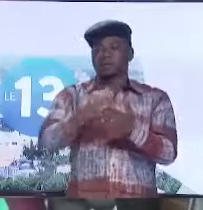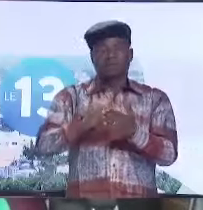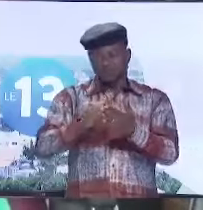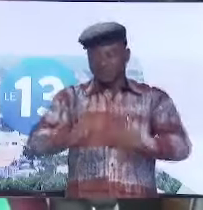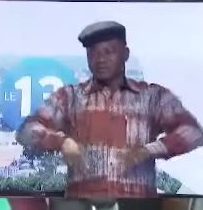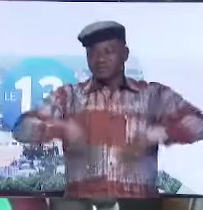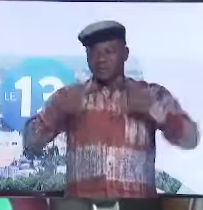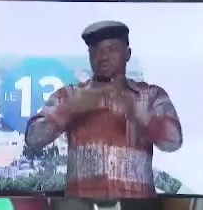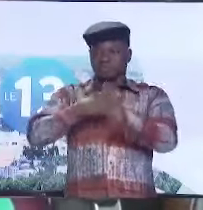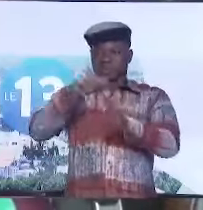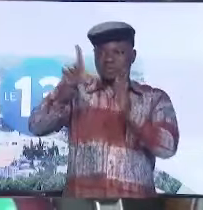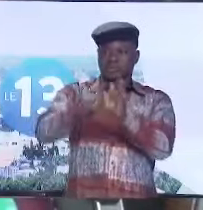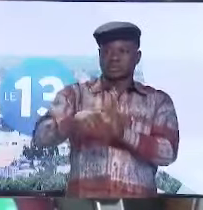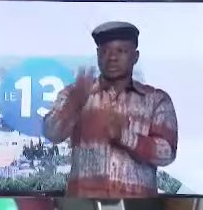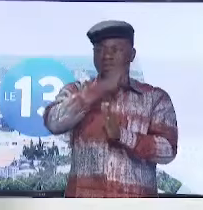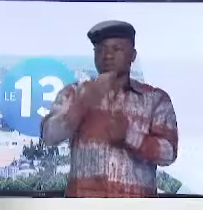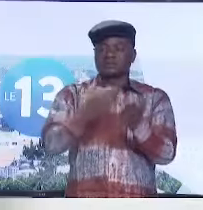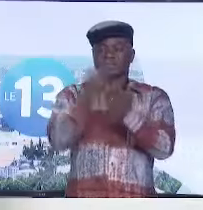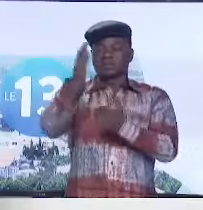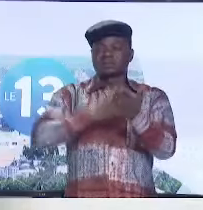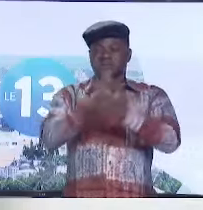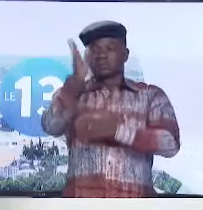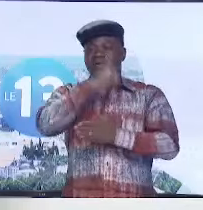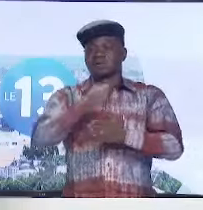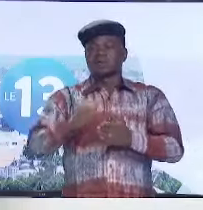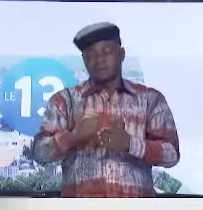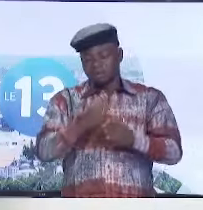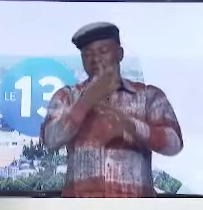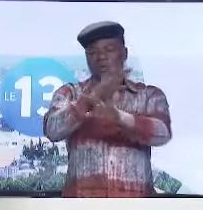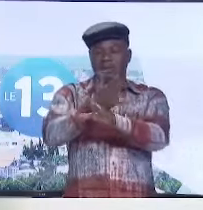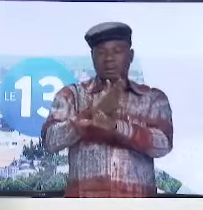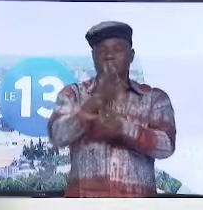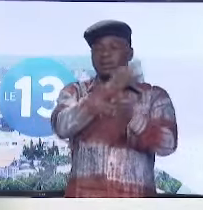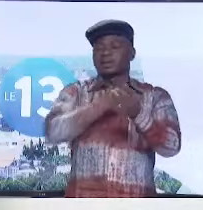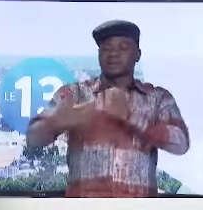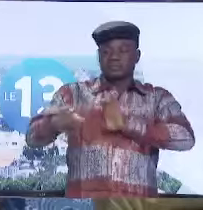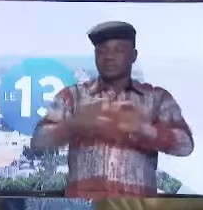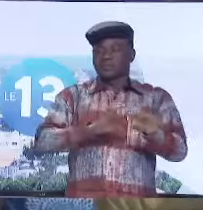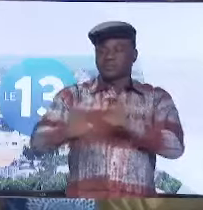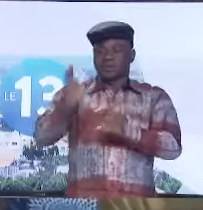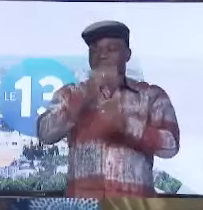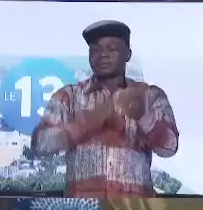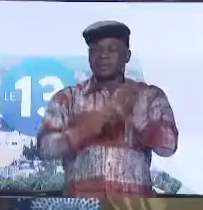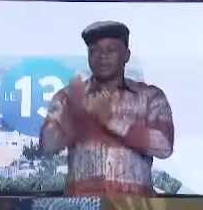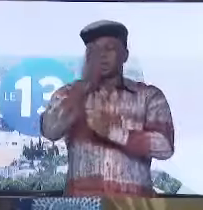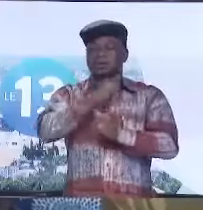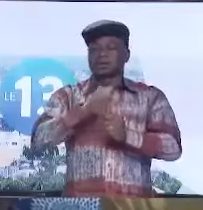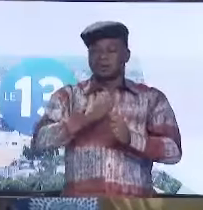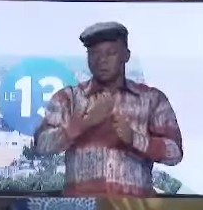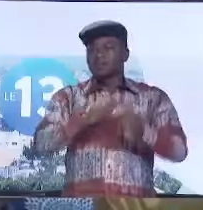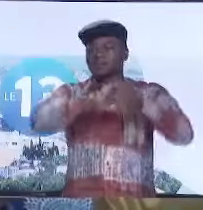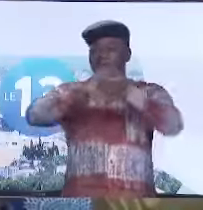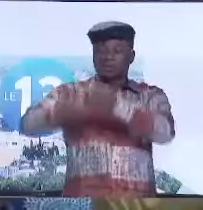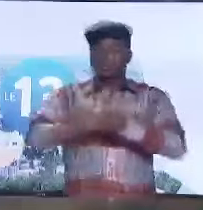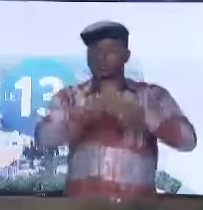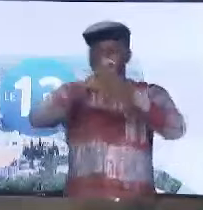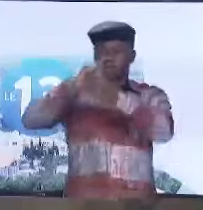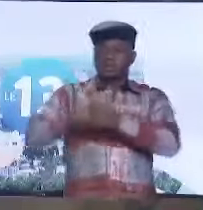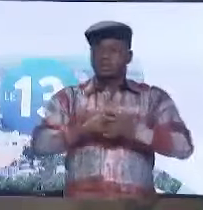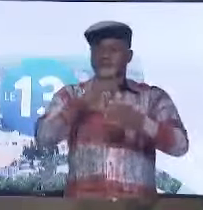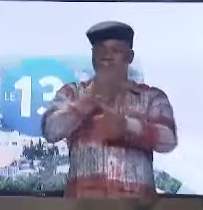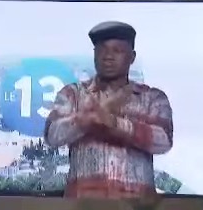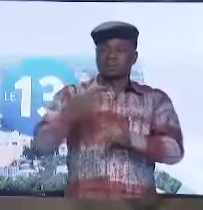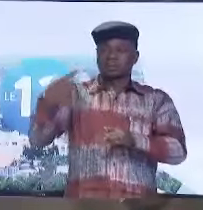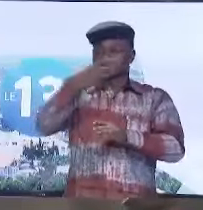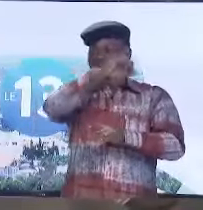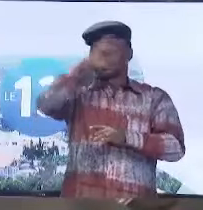Emploi est financé par la République fédérale d'Allemagne et mis en œuvre par la coopération allemande GIZ. Le projet a